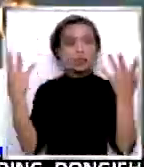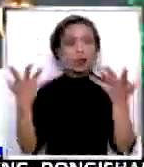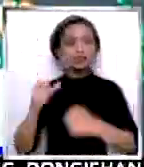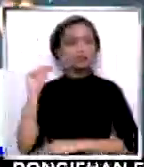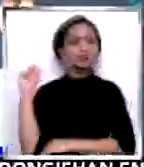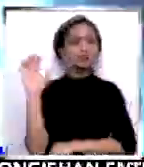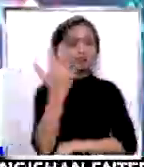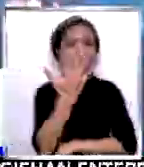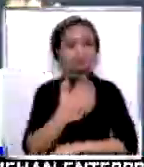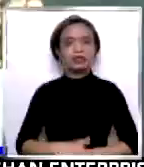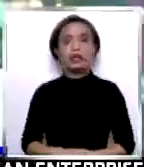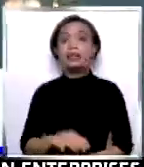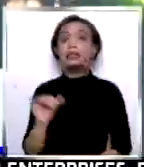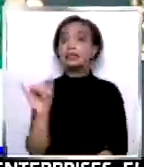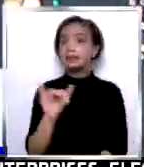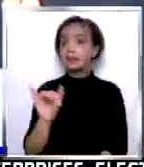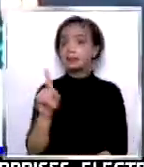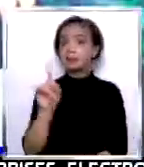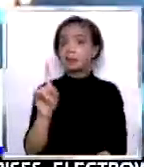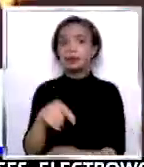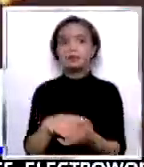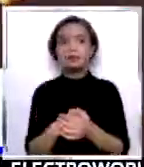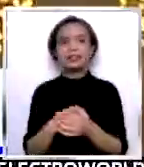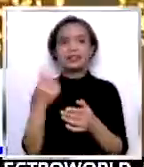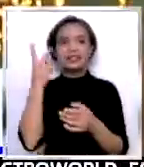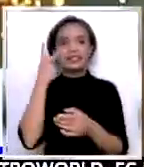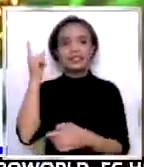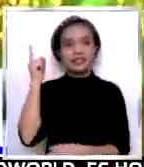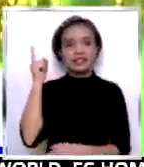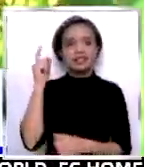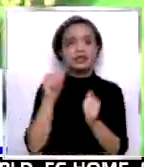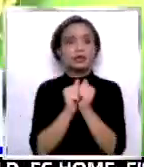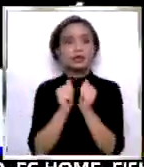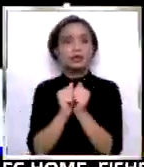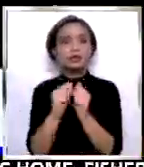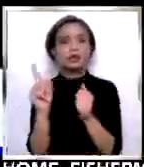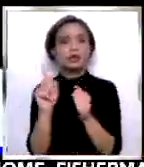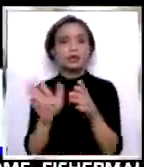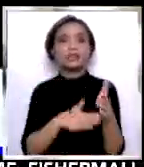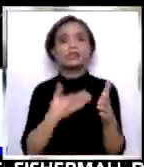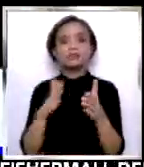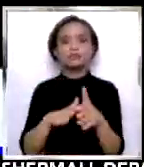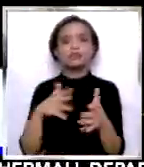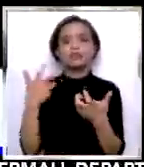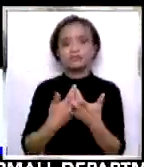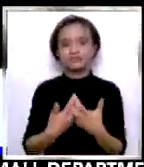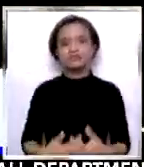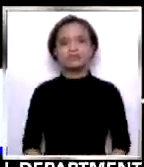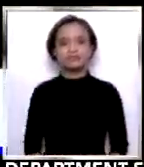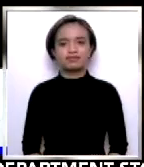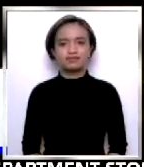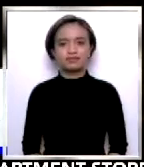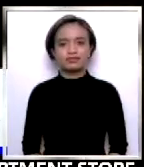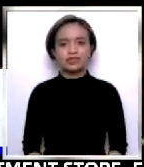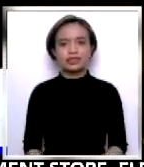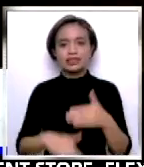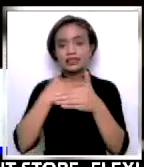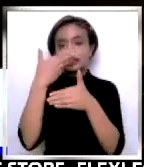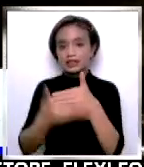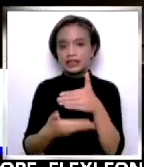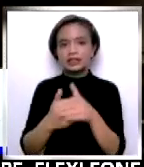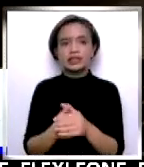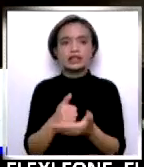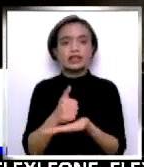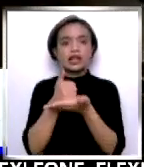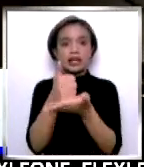garden, maging ang mga imaheng sumasayaw sa ere kasabay ng kumpas ng musika. Santa's Elves na tumutulong naman